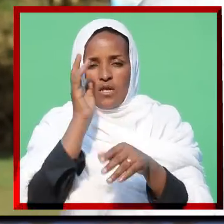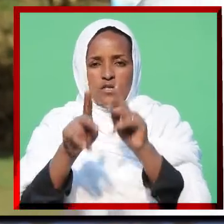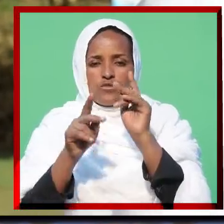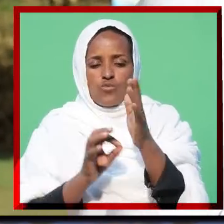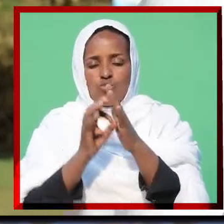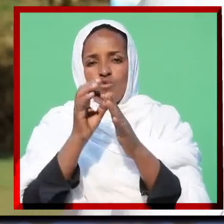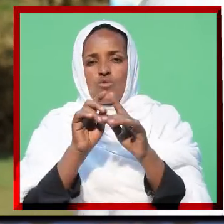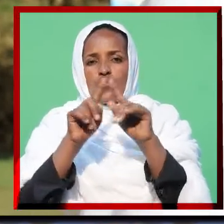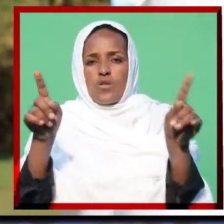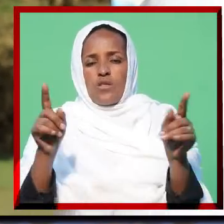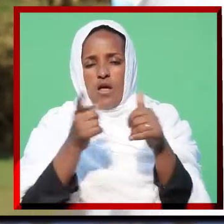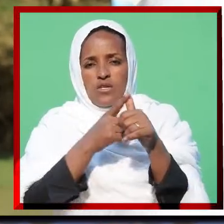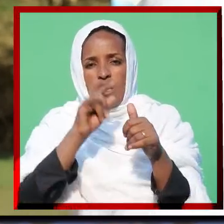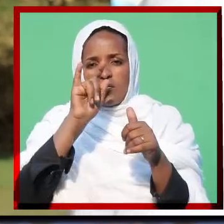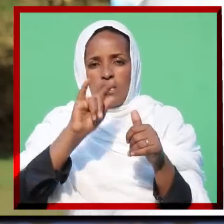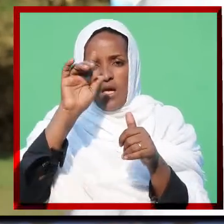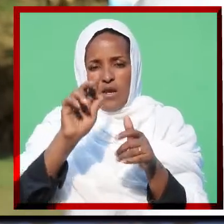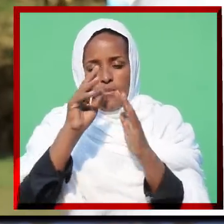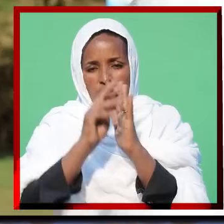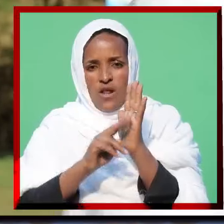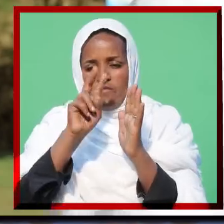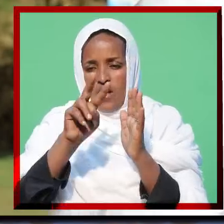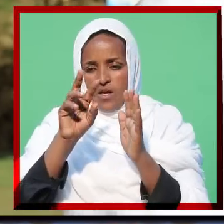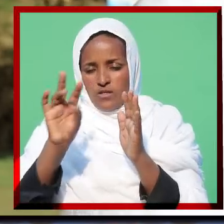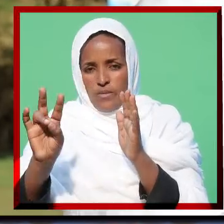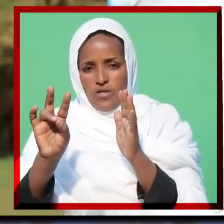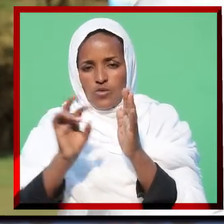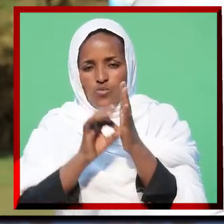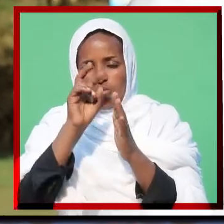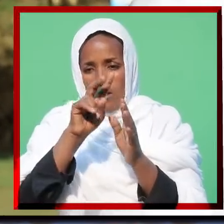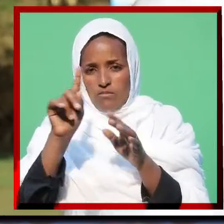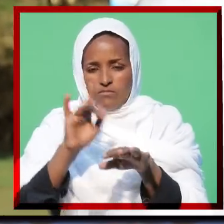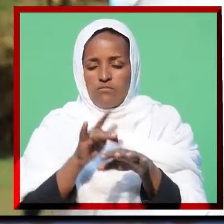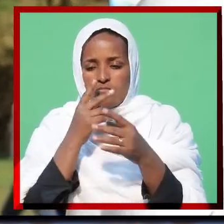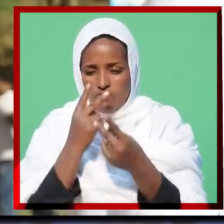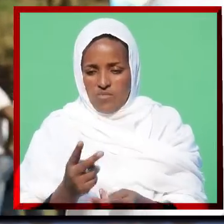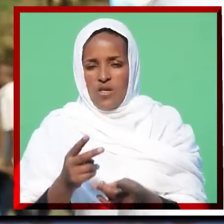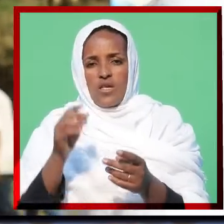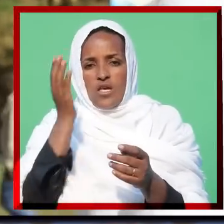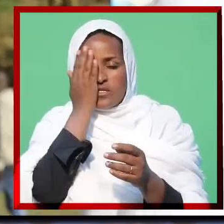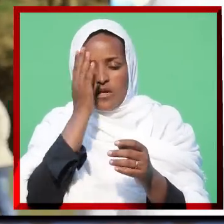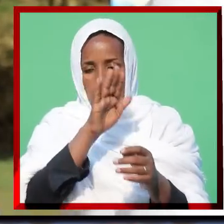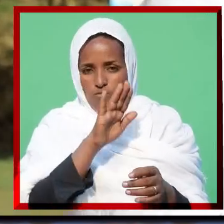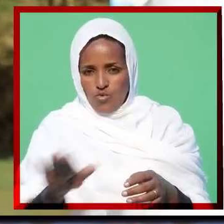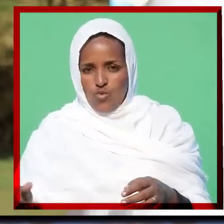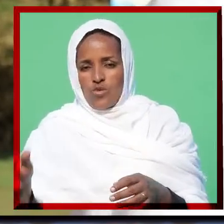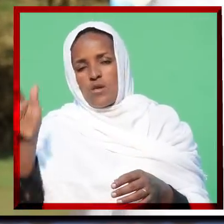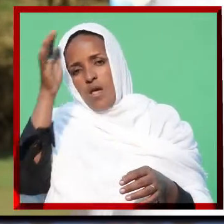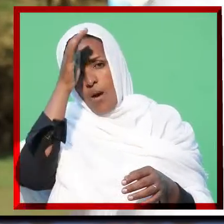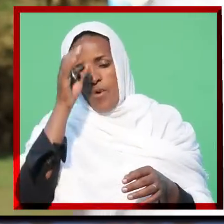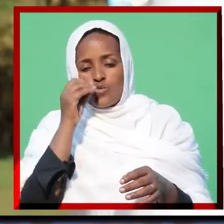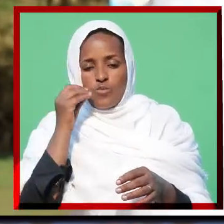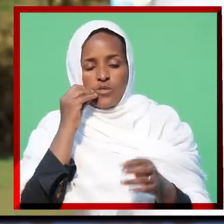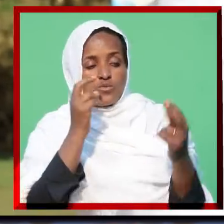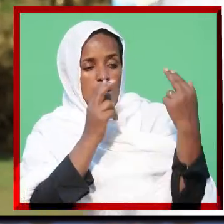ቁጥር ልዩነት አንደኛ ዜና ምዕራፍ 27 ቁጥር 1 ላይ ስናነብ እናገኛለን እንዲህ ይላል የእስራኤልም ልጆች የአባቶች